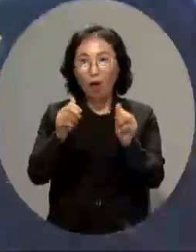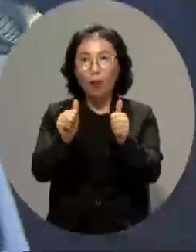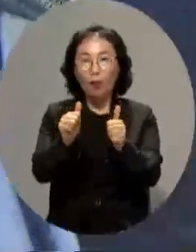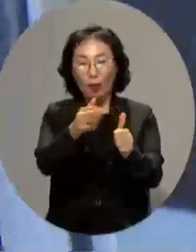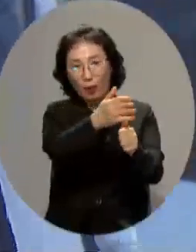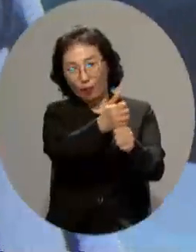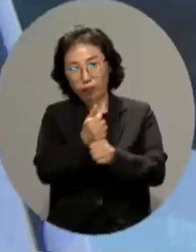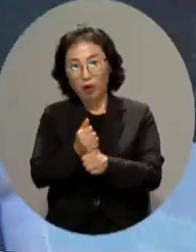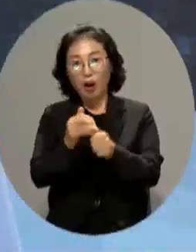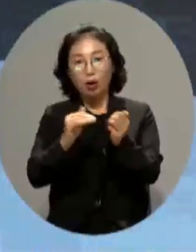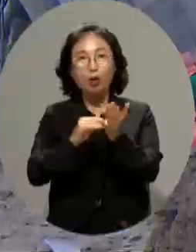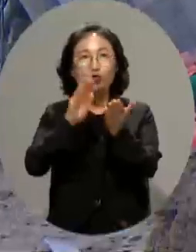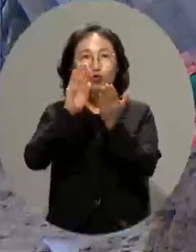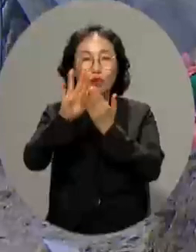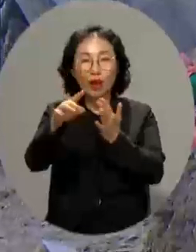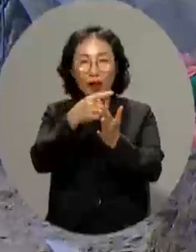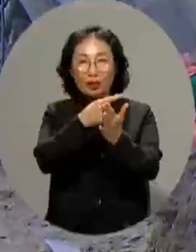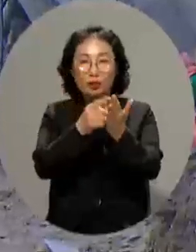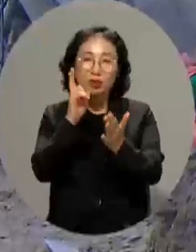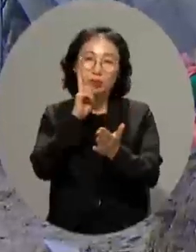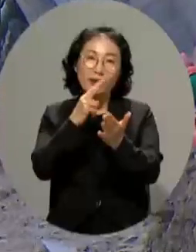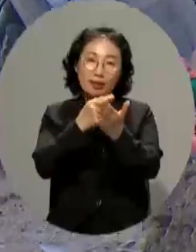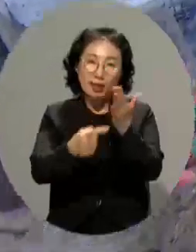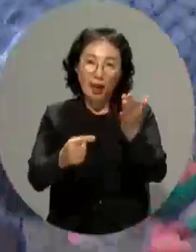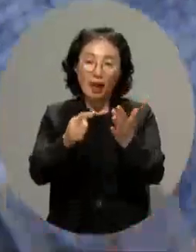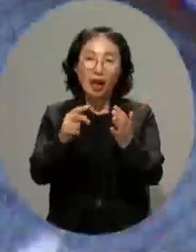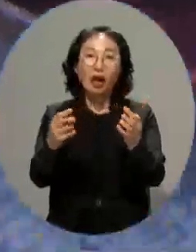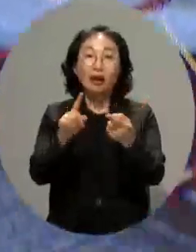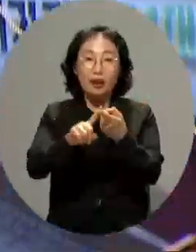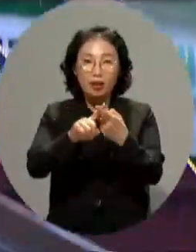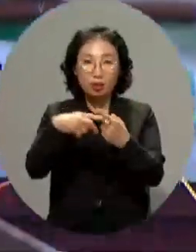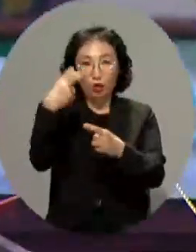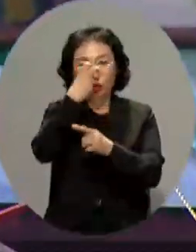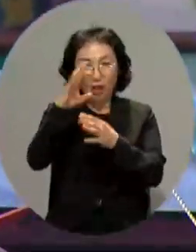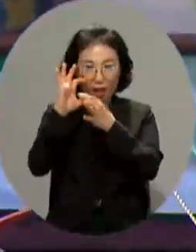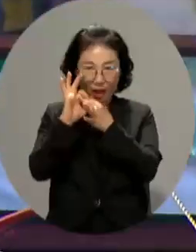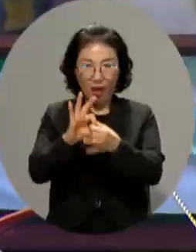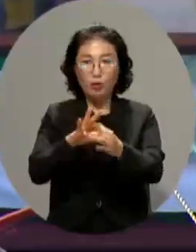나머지 중대재해 사고에 대해서도 수사를 이어갈 예정입니다. MBC 뉴스 허윤호입니다.